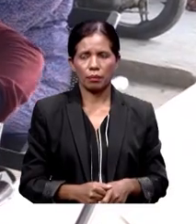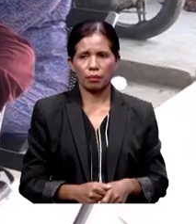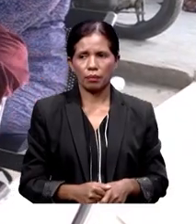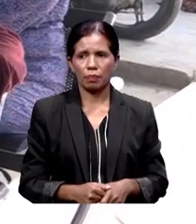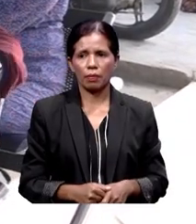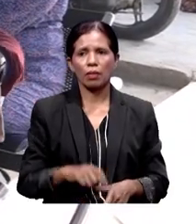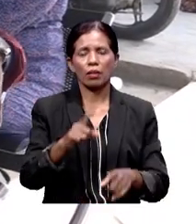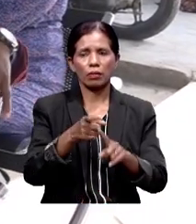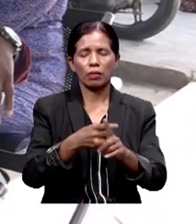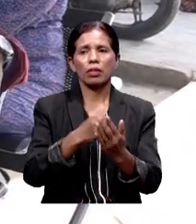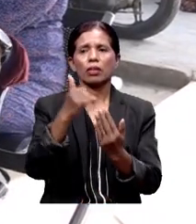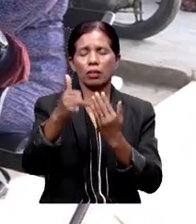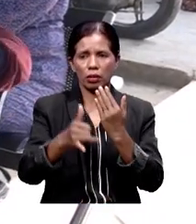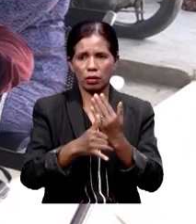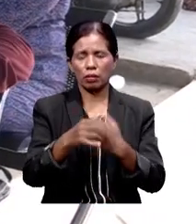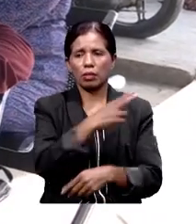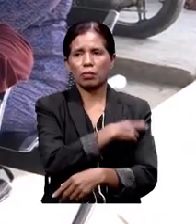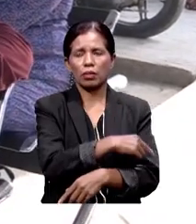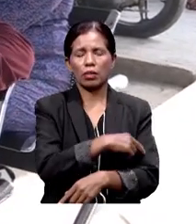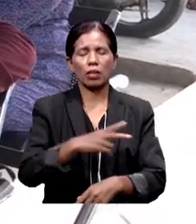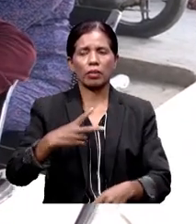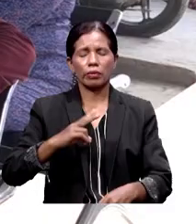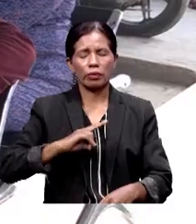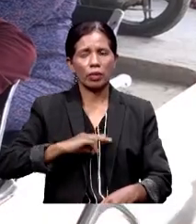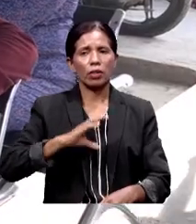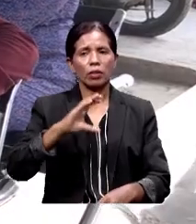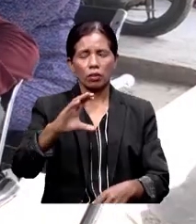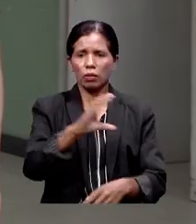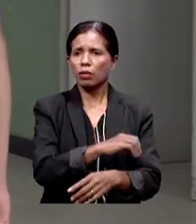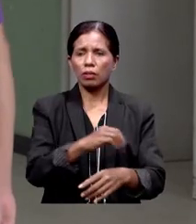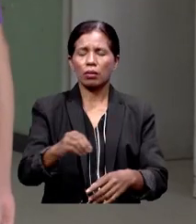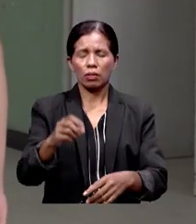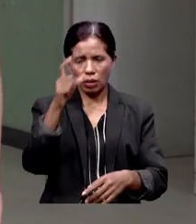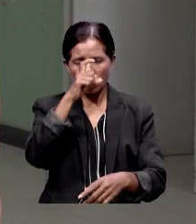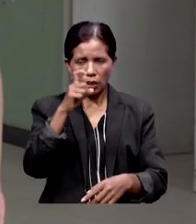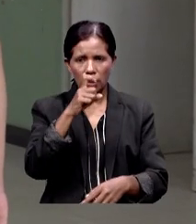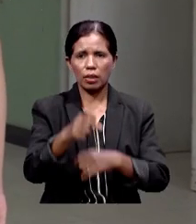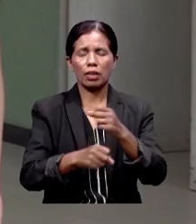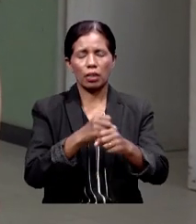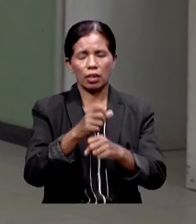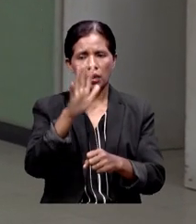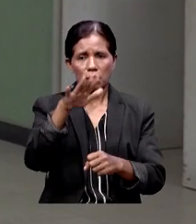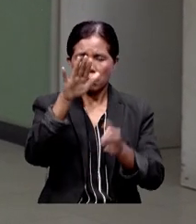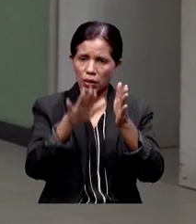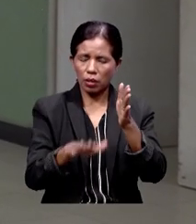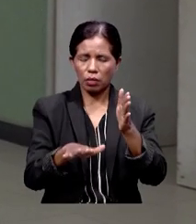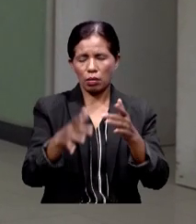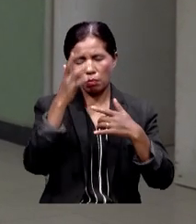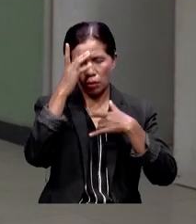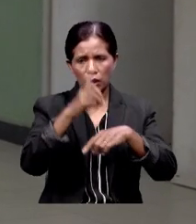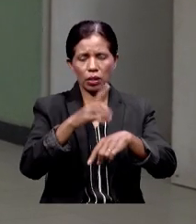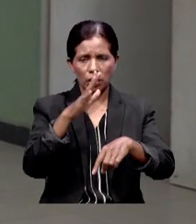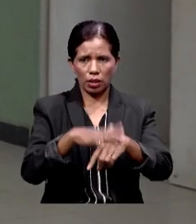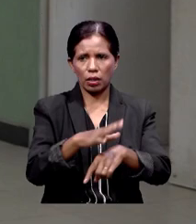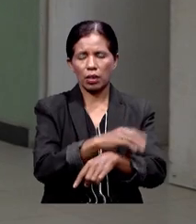Ia fulan janeiro ne Centro Saúde Veracruz rejista labari ki ko idade tinan lima mai kraik maka kona moras dengue no virus fon.